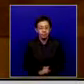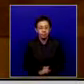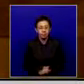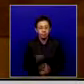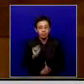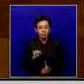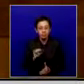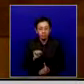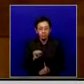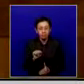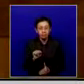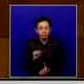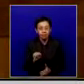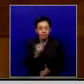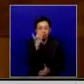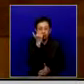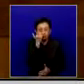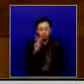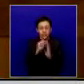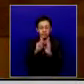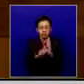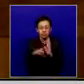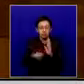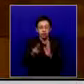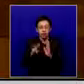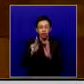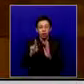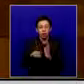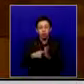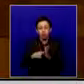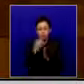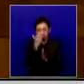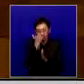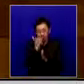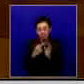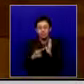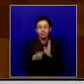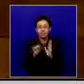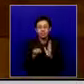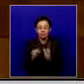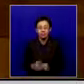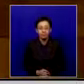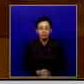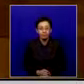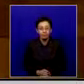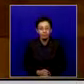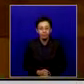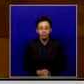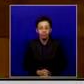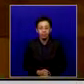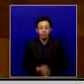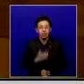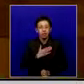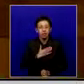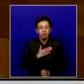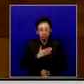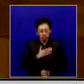การณ์ที่มาของว่าทำไมต้องออกพรก.ตามที่เสนอมา ผมเห็นใจแบงค์ช